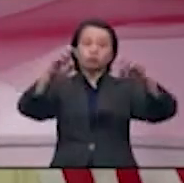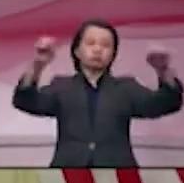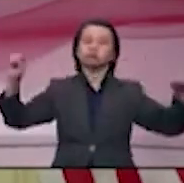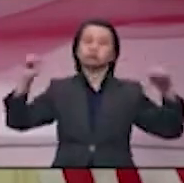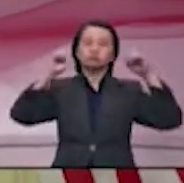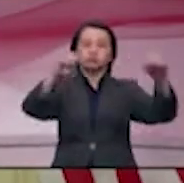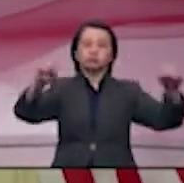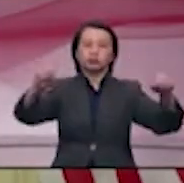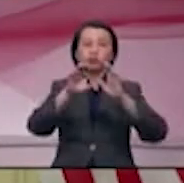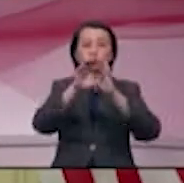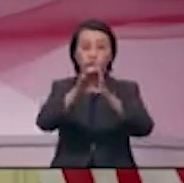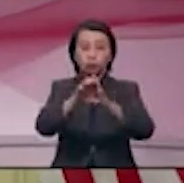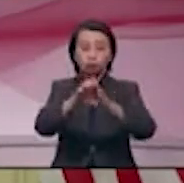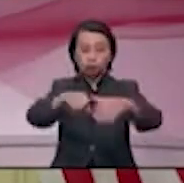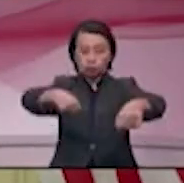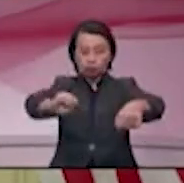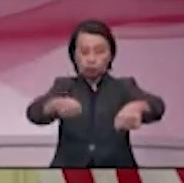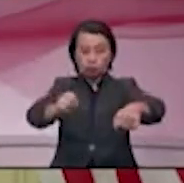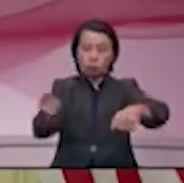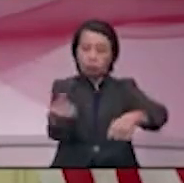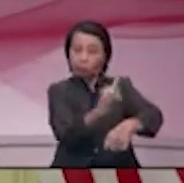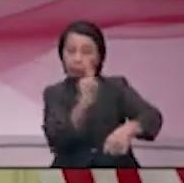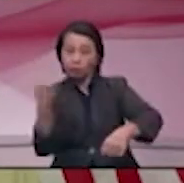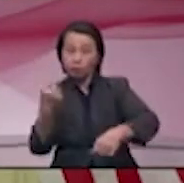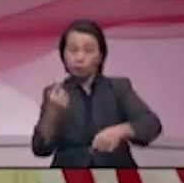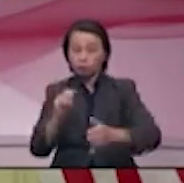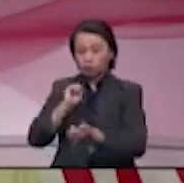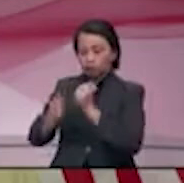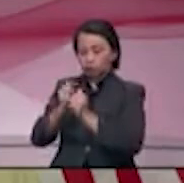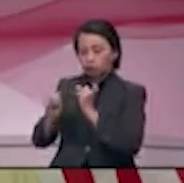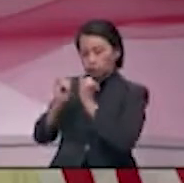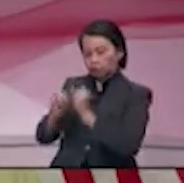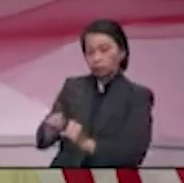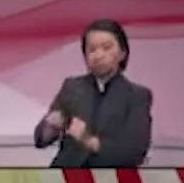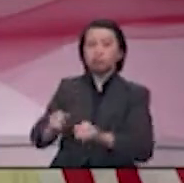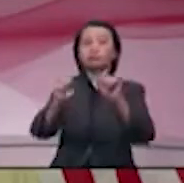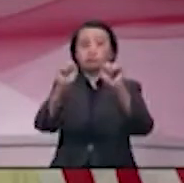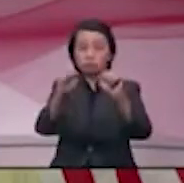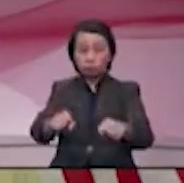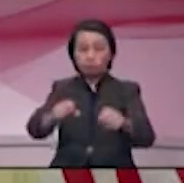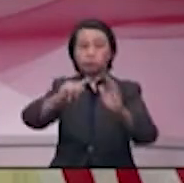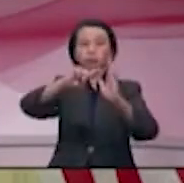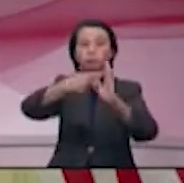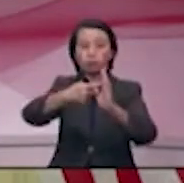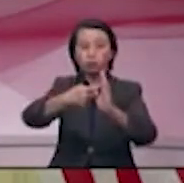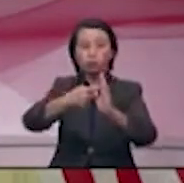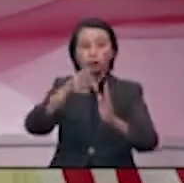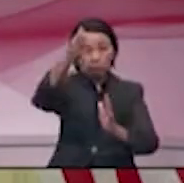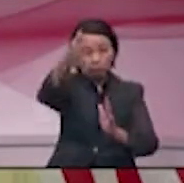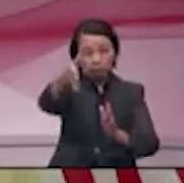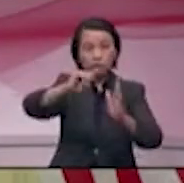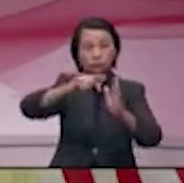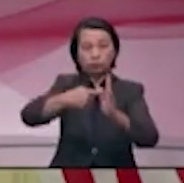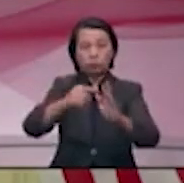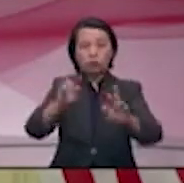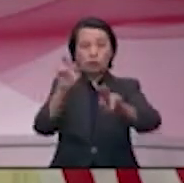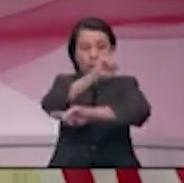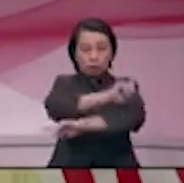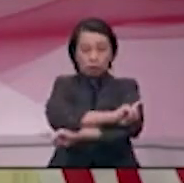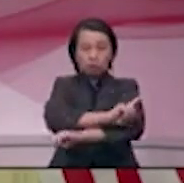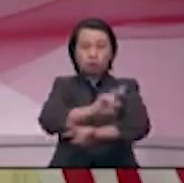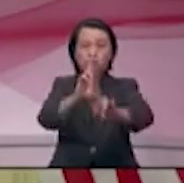sukan permotoran dan sukan individu yang bermula akan bermula pada hari